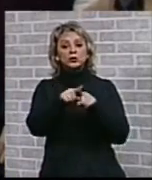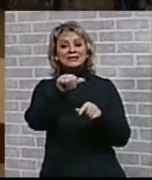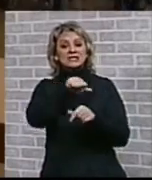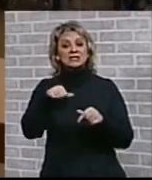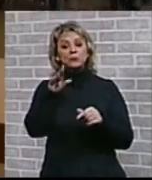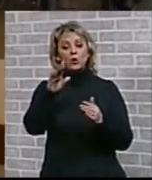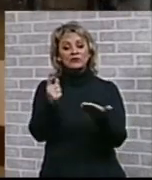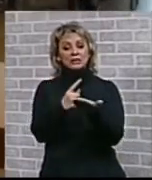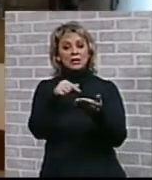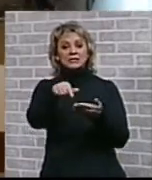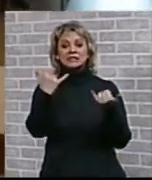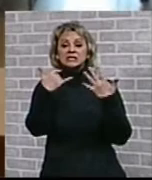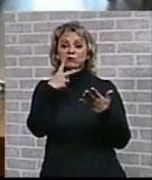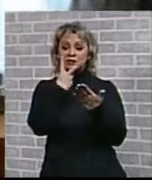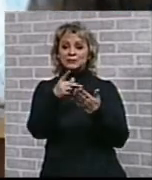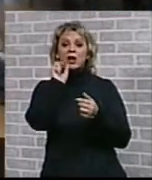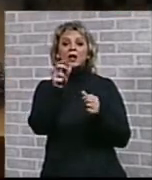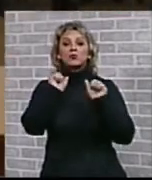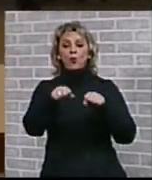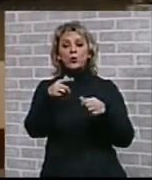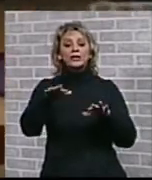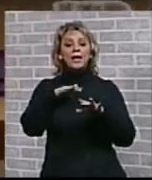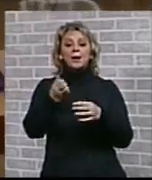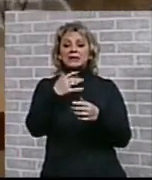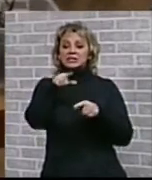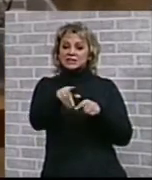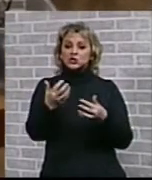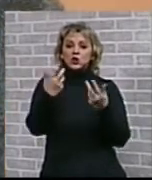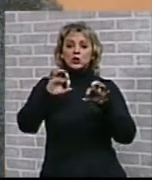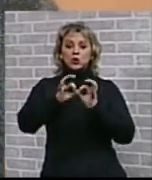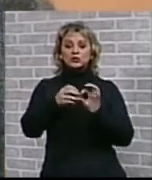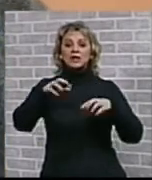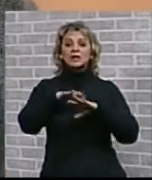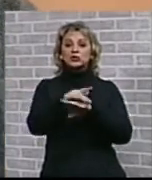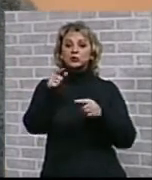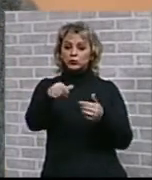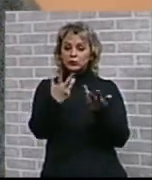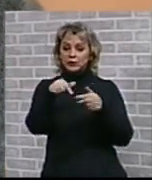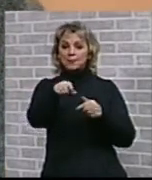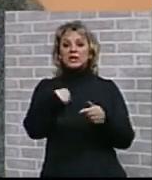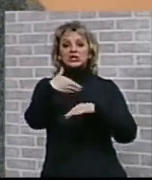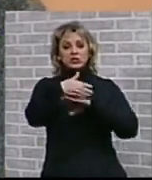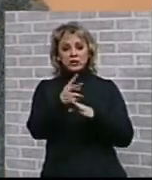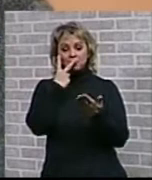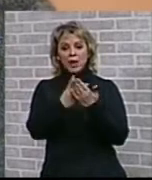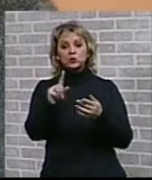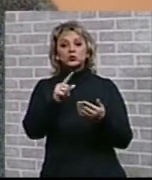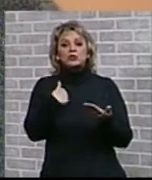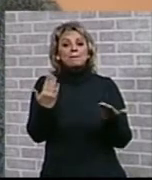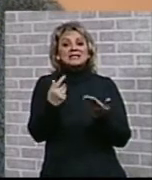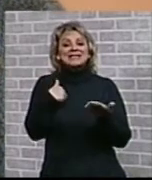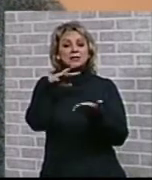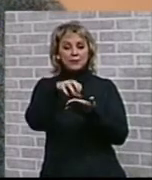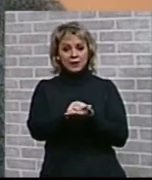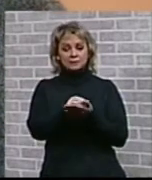сами, но в тетрадях. Сегодня смотрят, как могут материализоваться сложные расчеты. Мы покажем части из того, чем мы